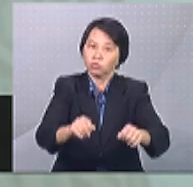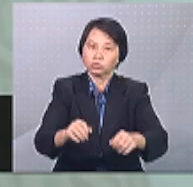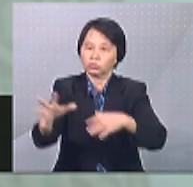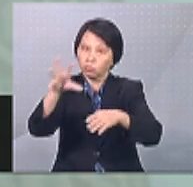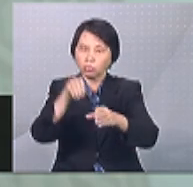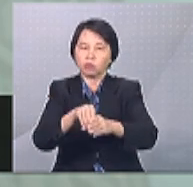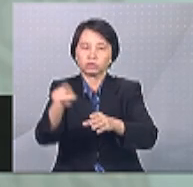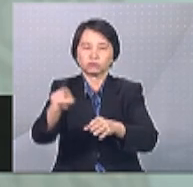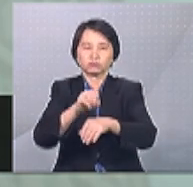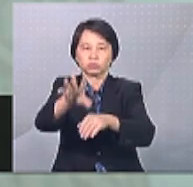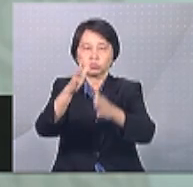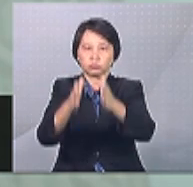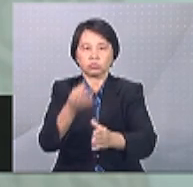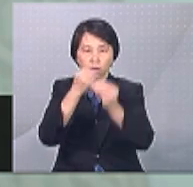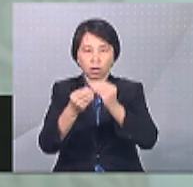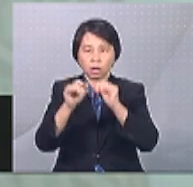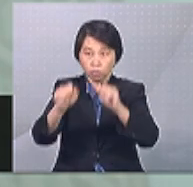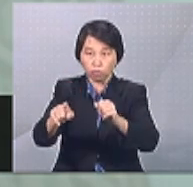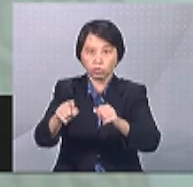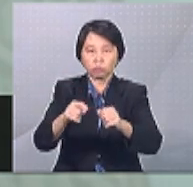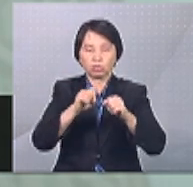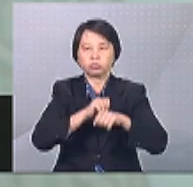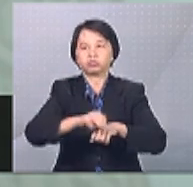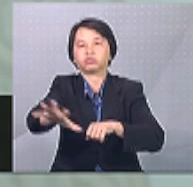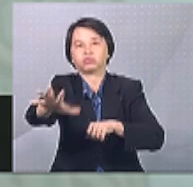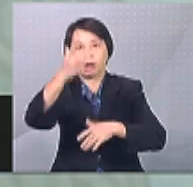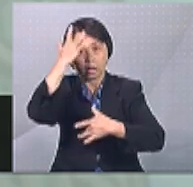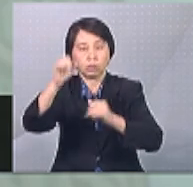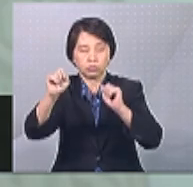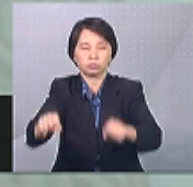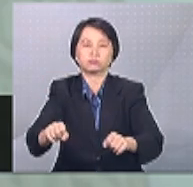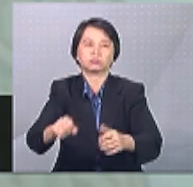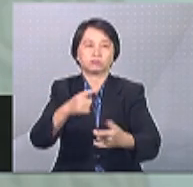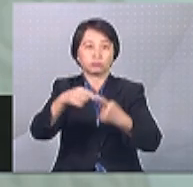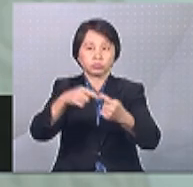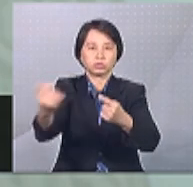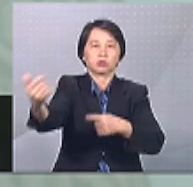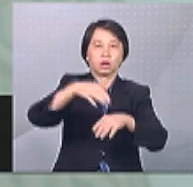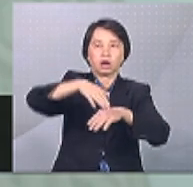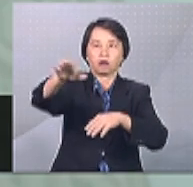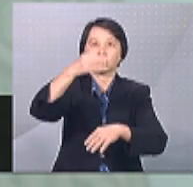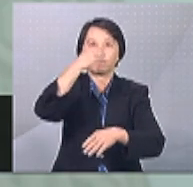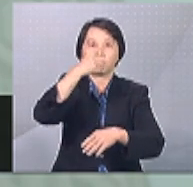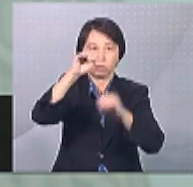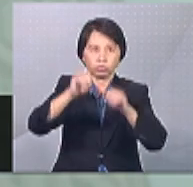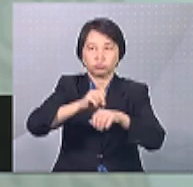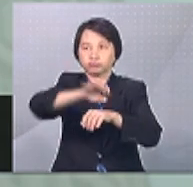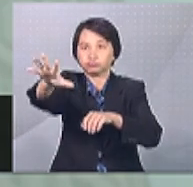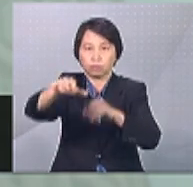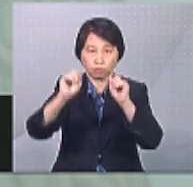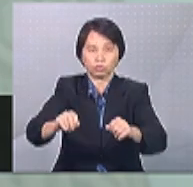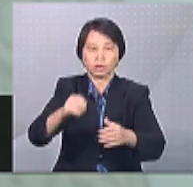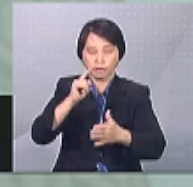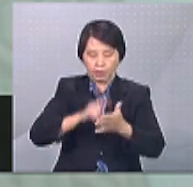makanan, ataupun mereka boleh dijangkiti oleh apabila mereka hantar makanan, mereka boleh jangkiti. Apa yang